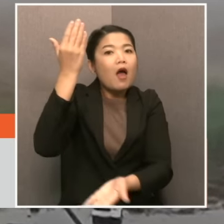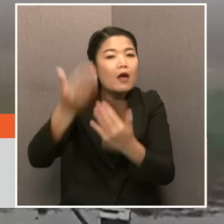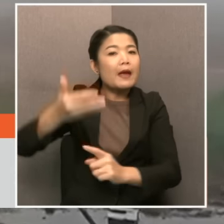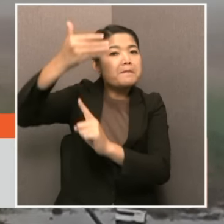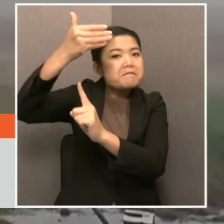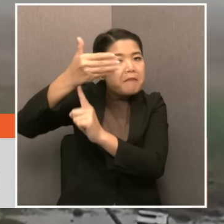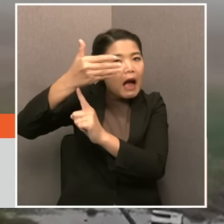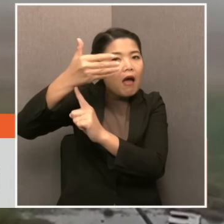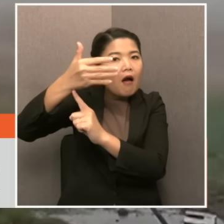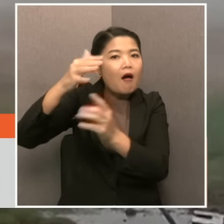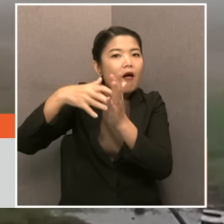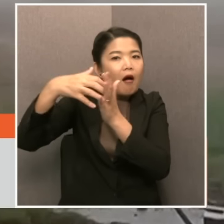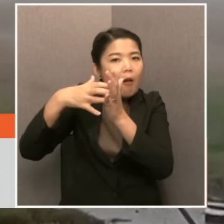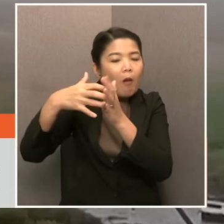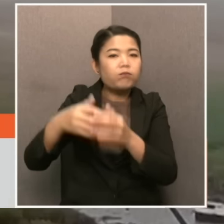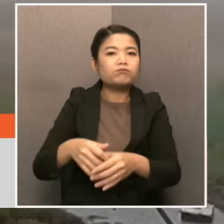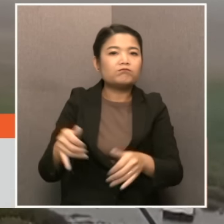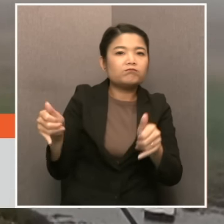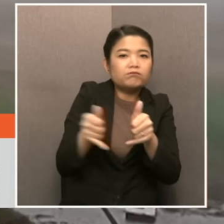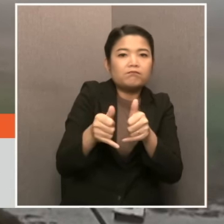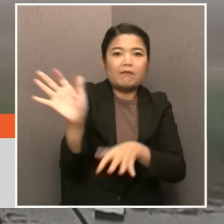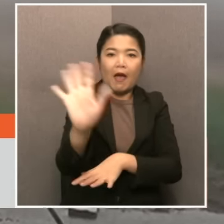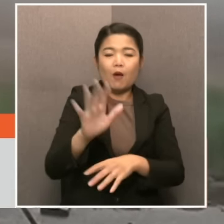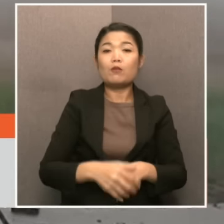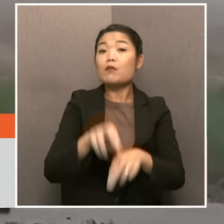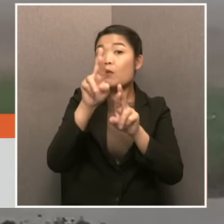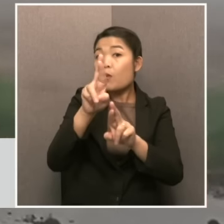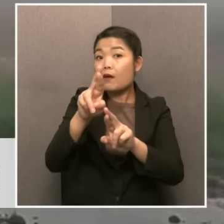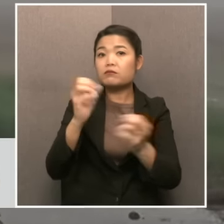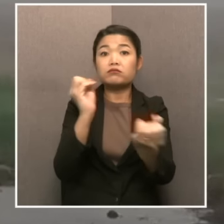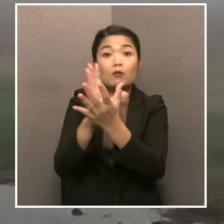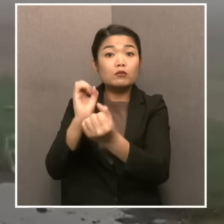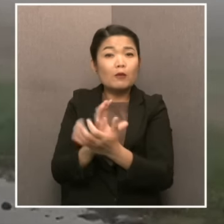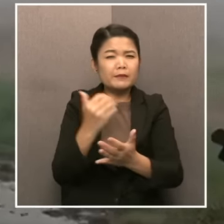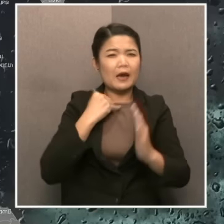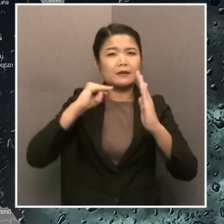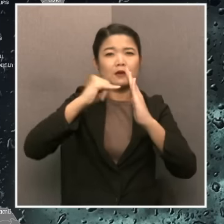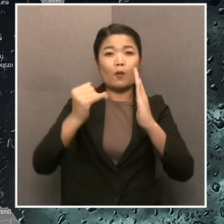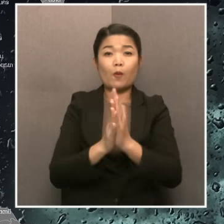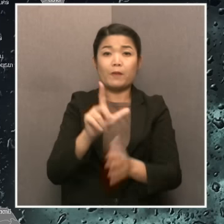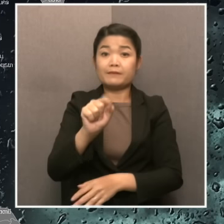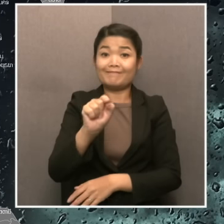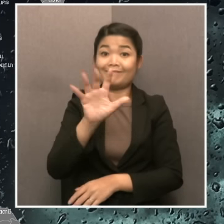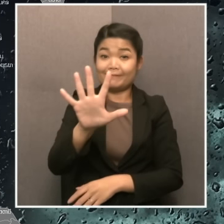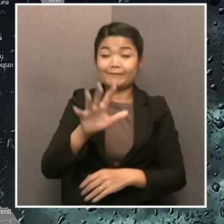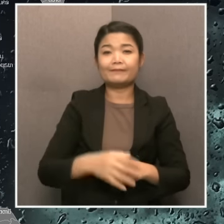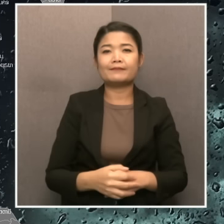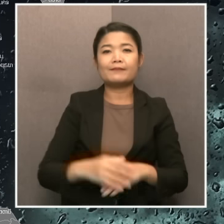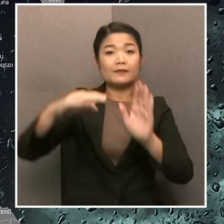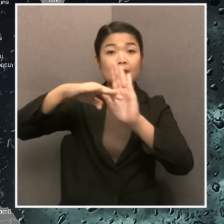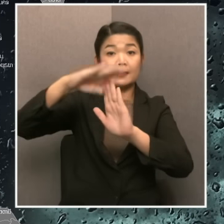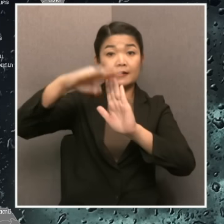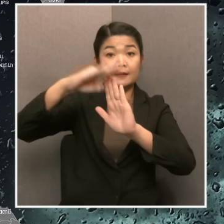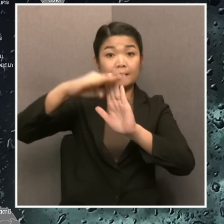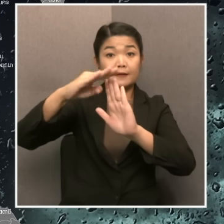ฆษณาที่ไม่แข็งแรงค่ะ โดยพื้นที่ที่คาดว่าจะได้รับผลกระทบในวันนี้นะคะมี25จังหวัดค่ะอย่างภาคเหนือนะค